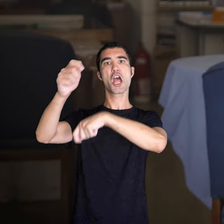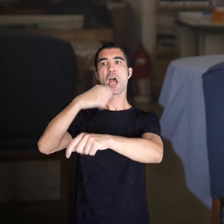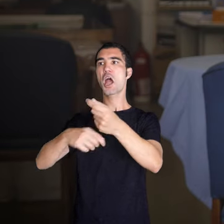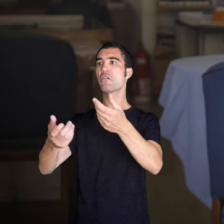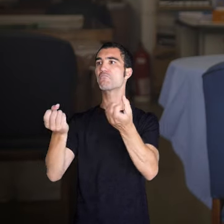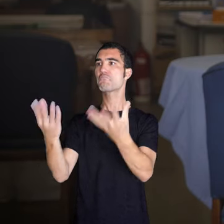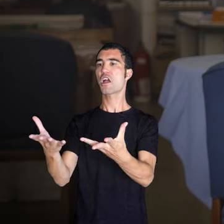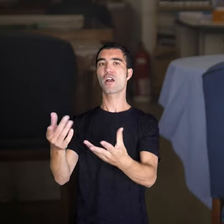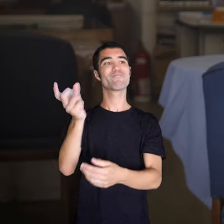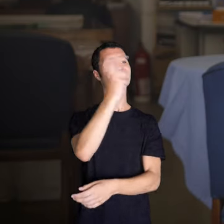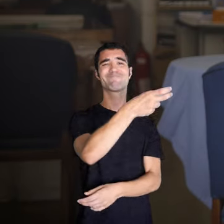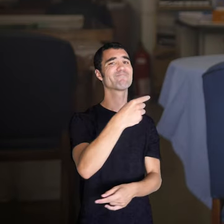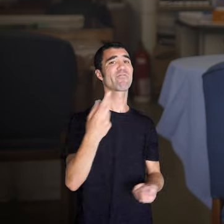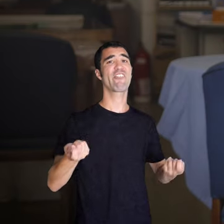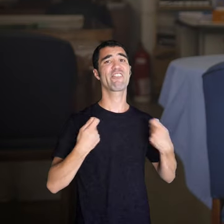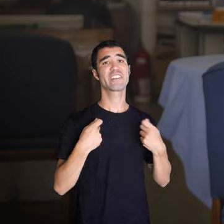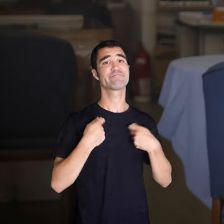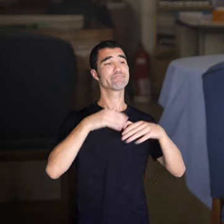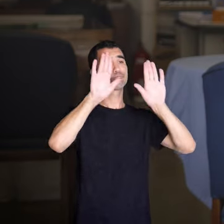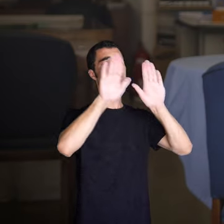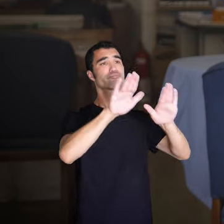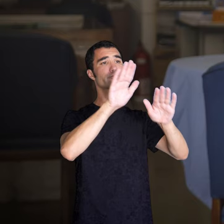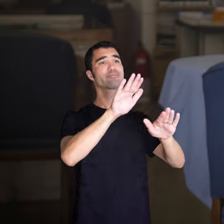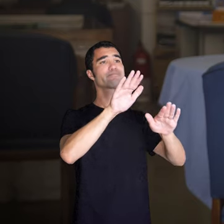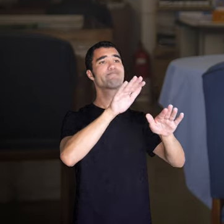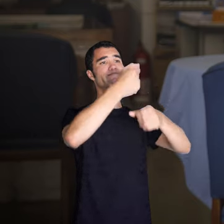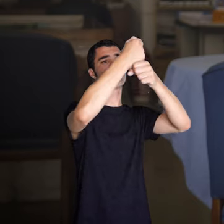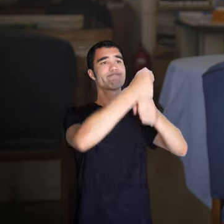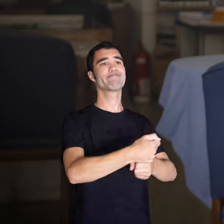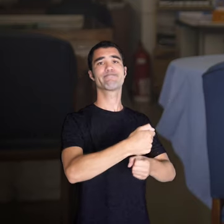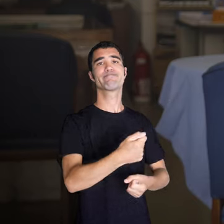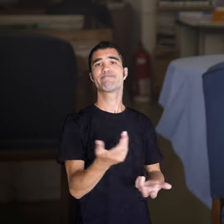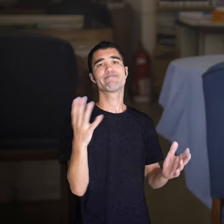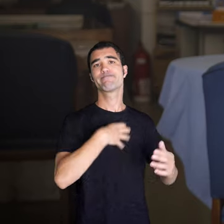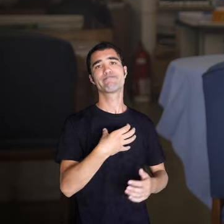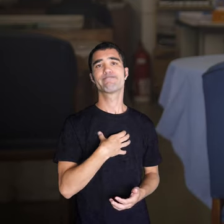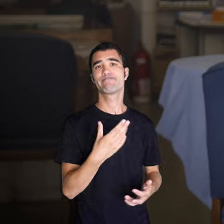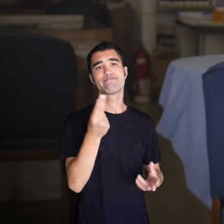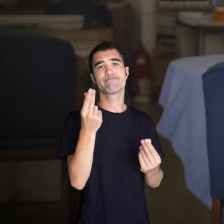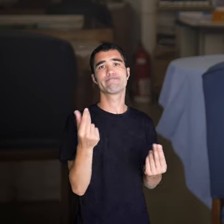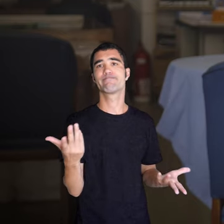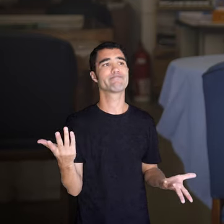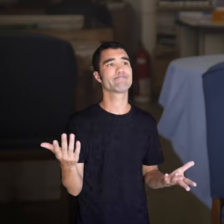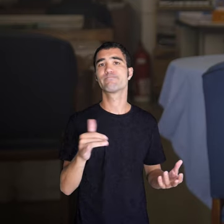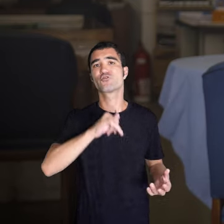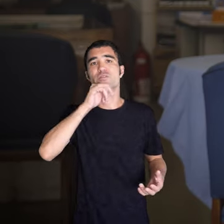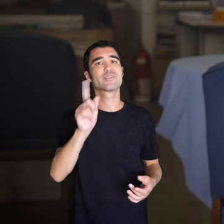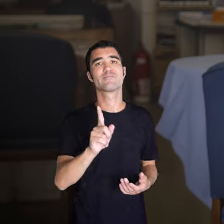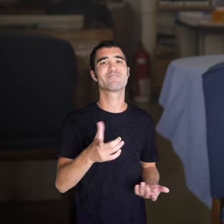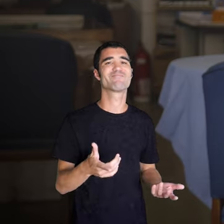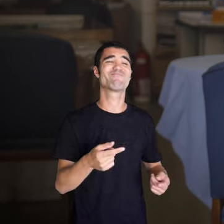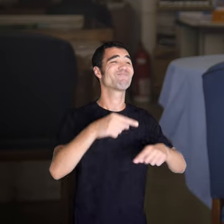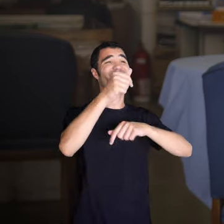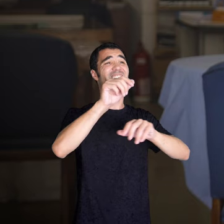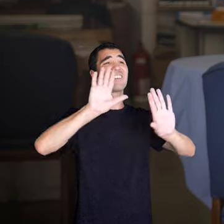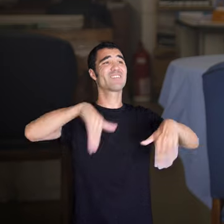només van dir-se d'això, que no se van poder establir, perquè no hi havia doblers suficients i